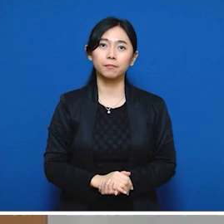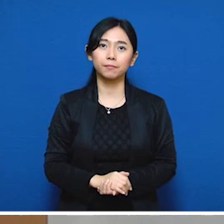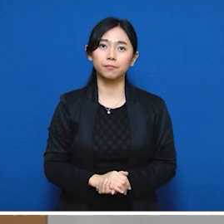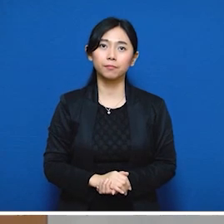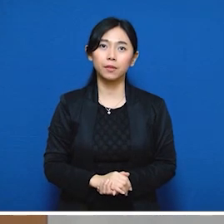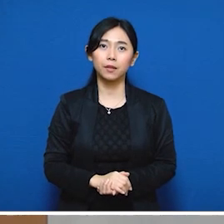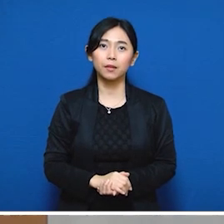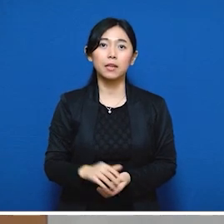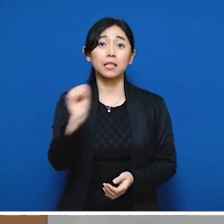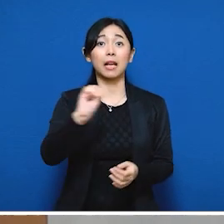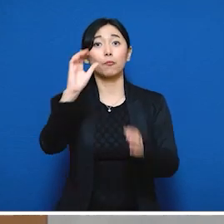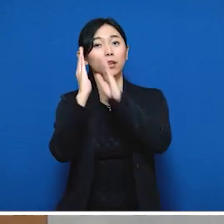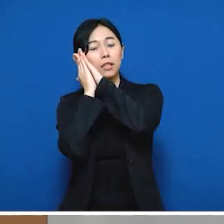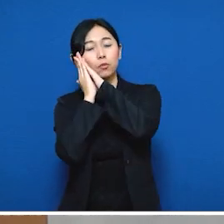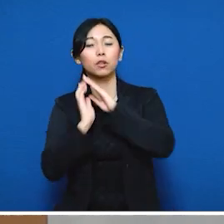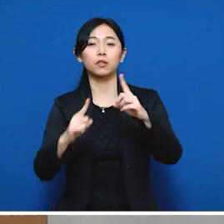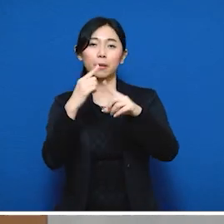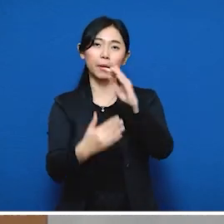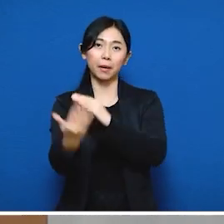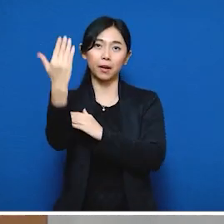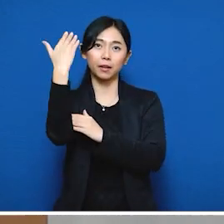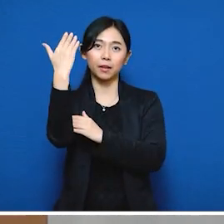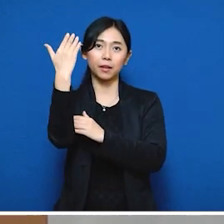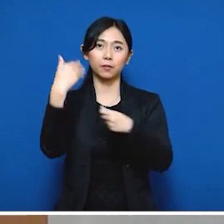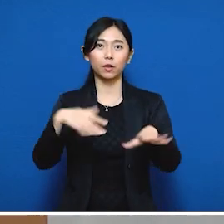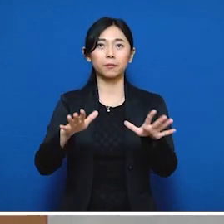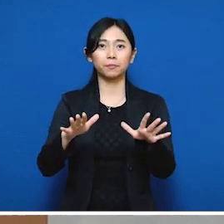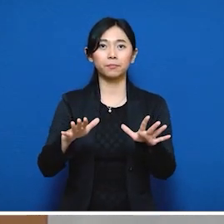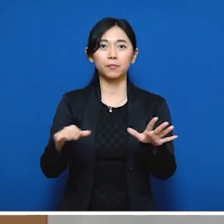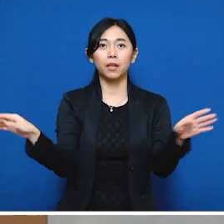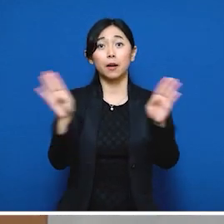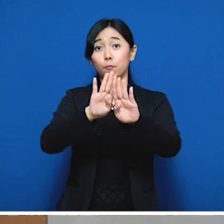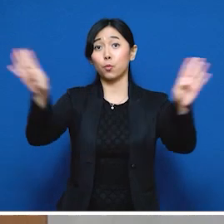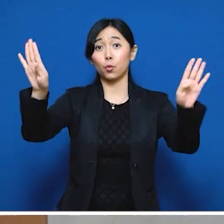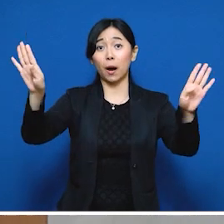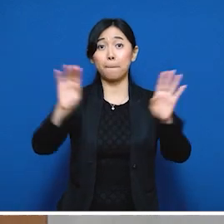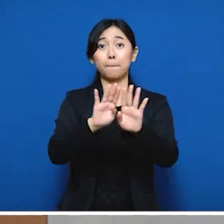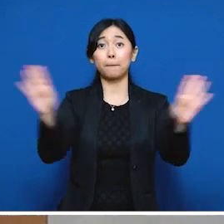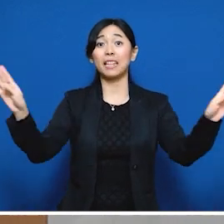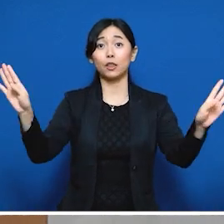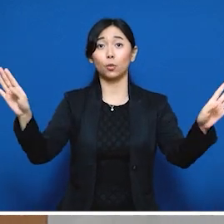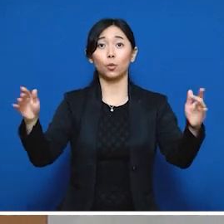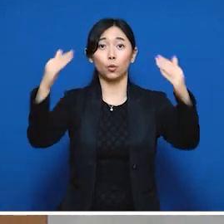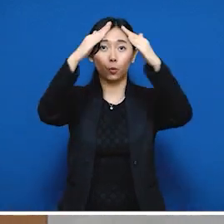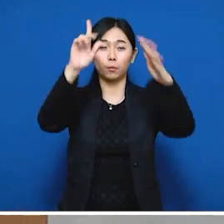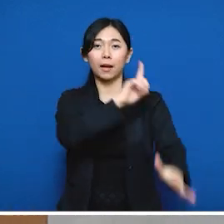Samuel tidur sampai pagi. Kemudian dibukanya pintu rumah